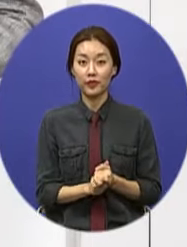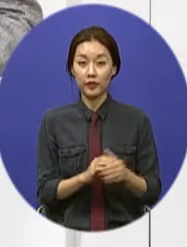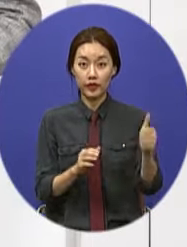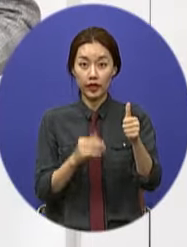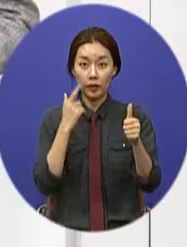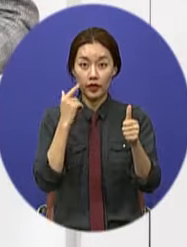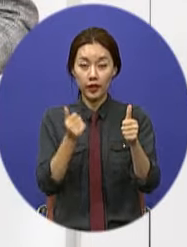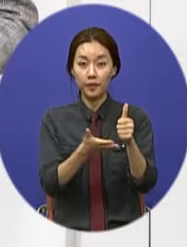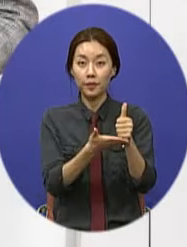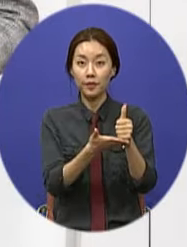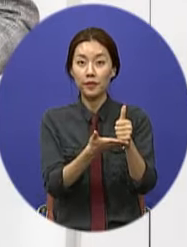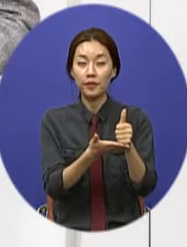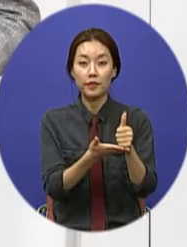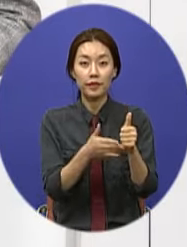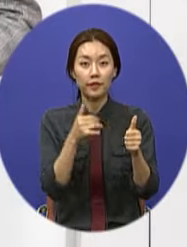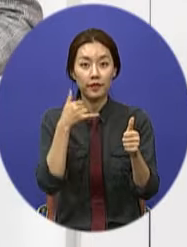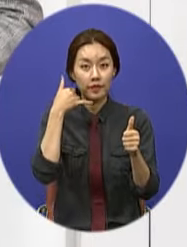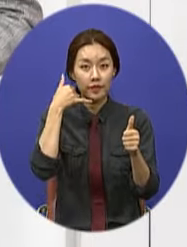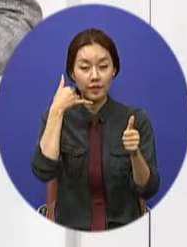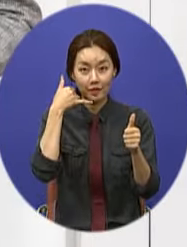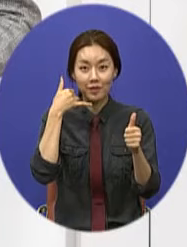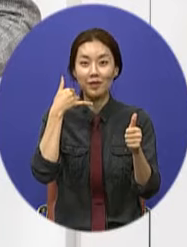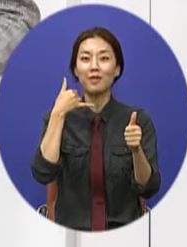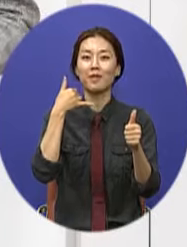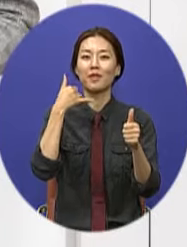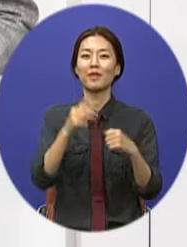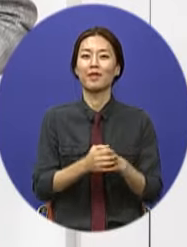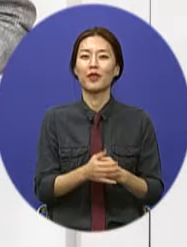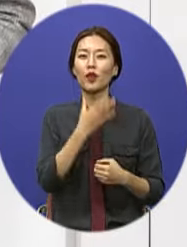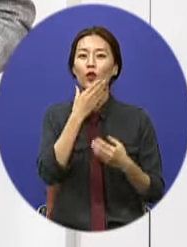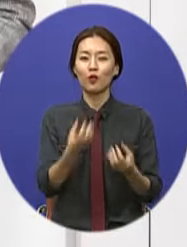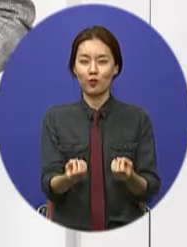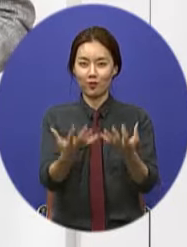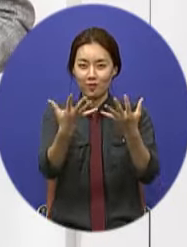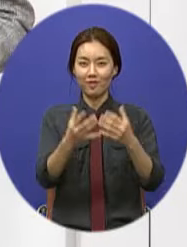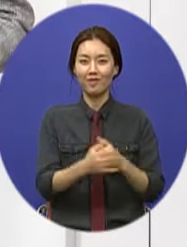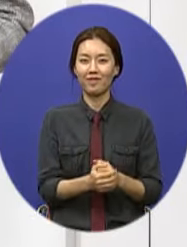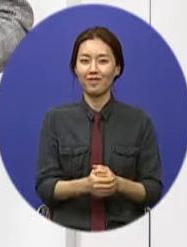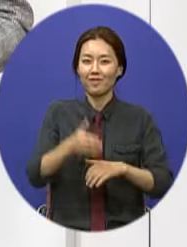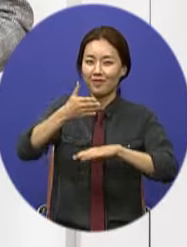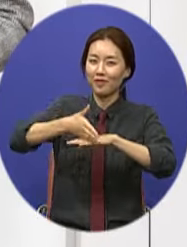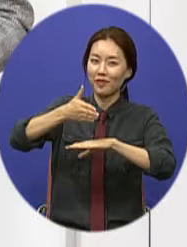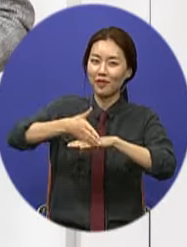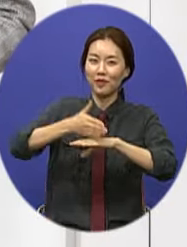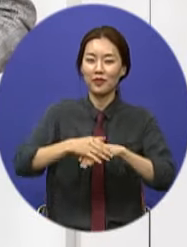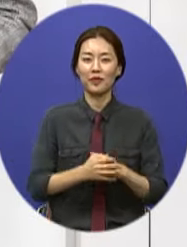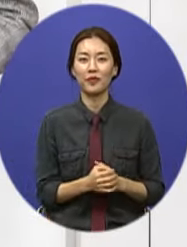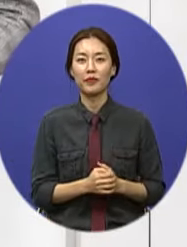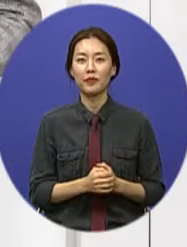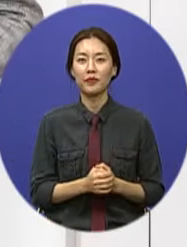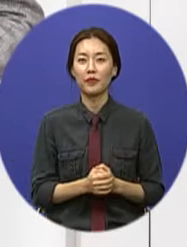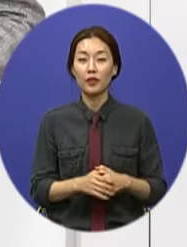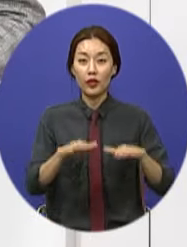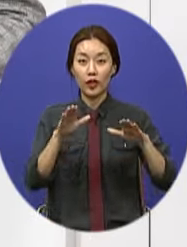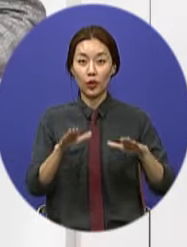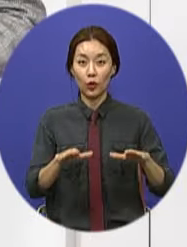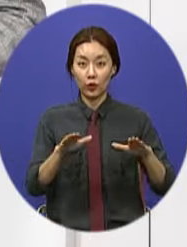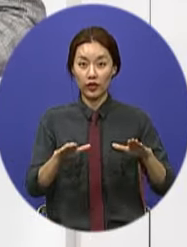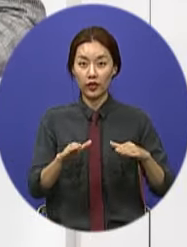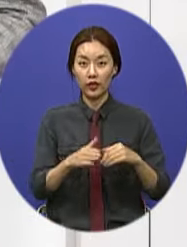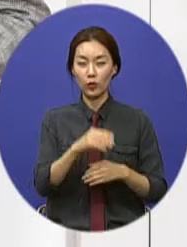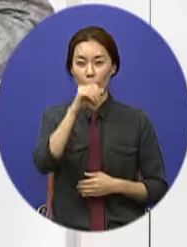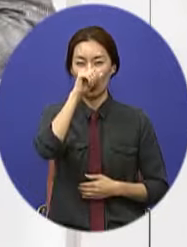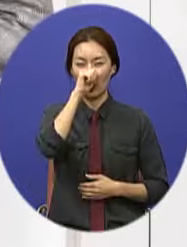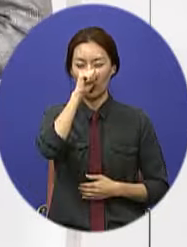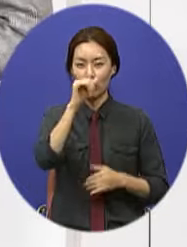조연형 아버님. 여보세요. 여보세요. 예, 여보세요. 아이고 축하드립니다. 아유, 예, 감사합니다. 아이고. 네. 예. 아, 오늘 또 이렇게